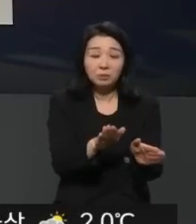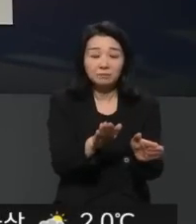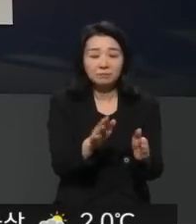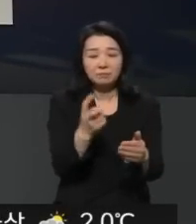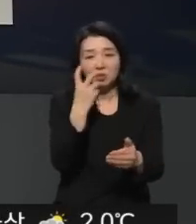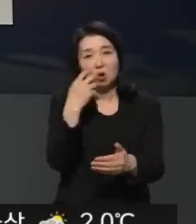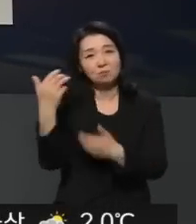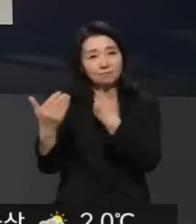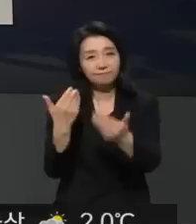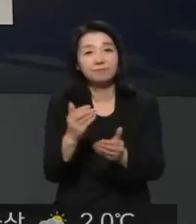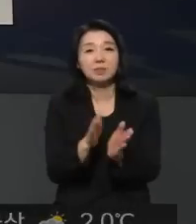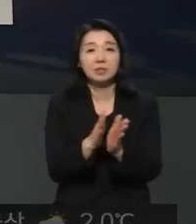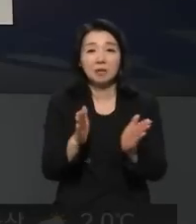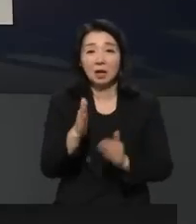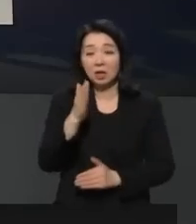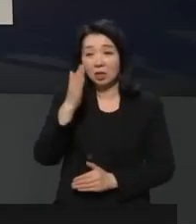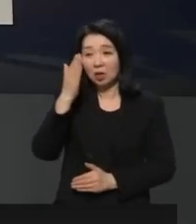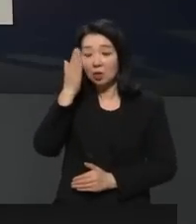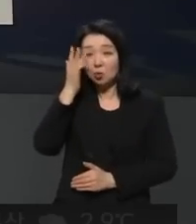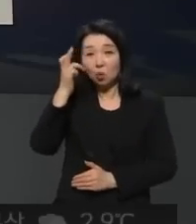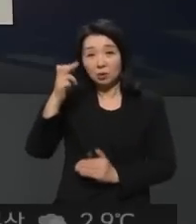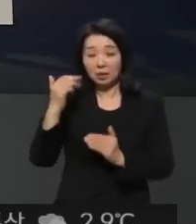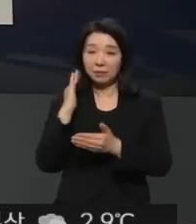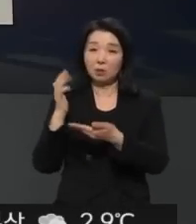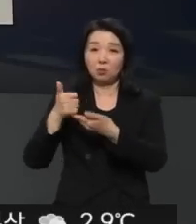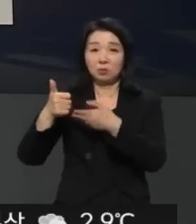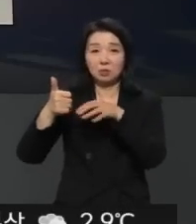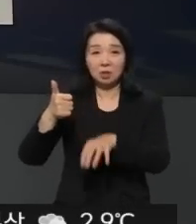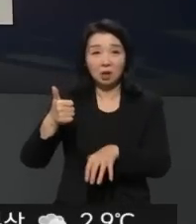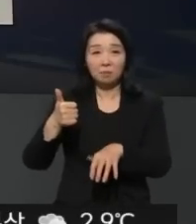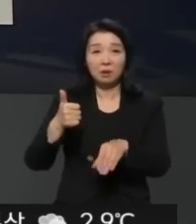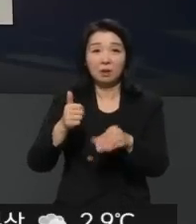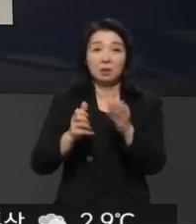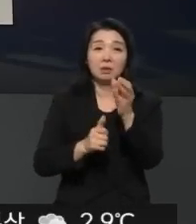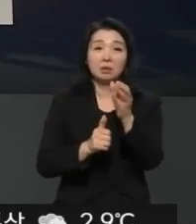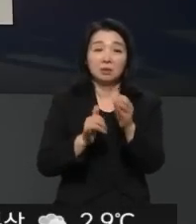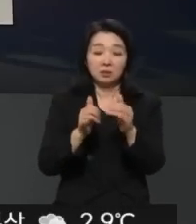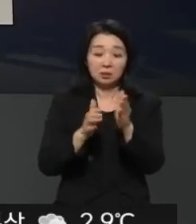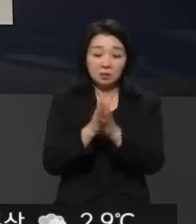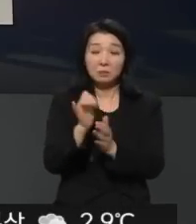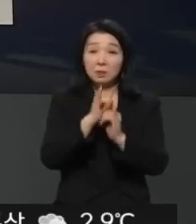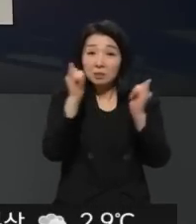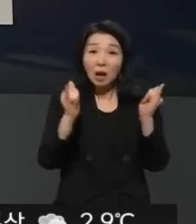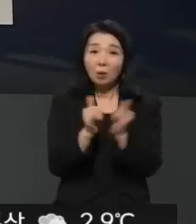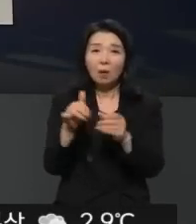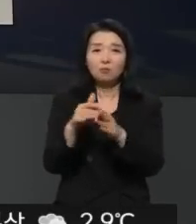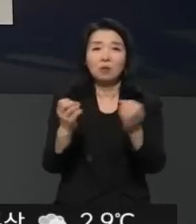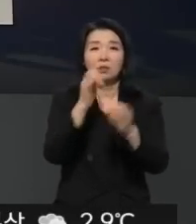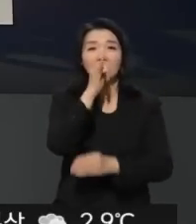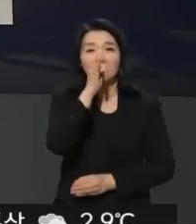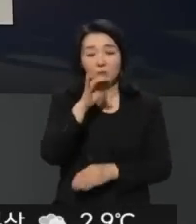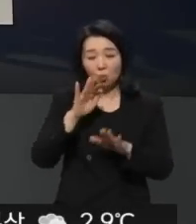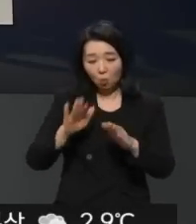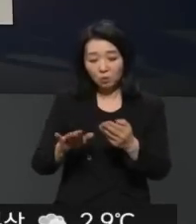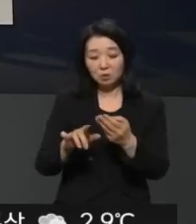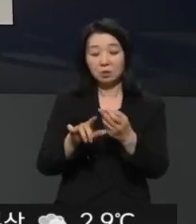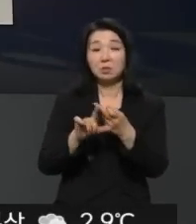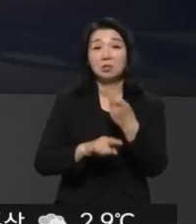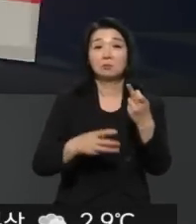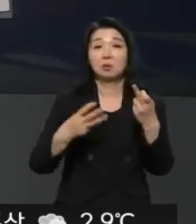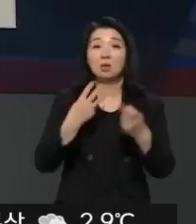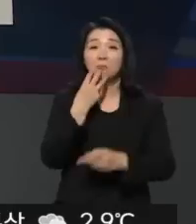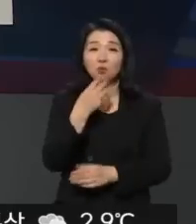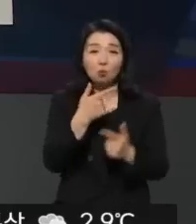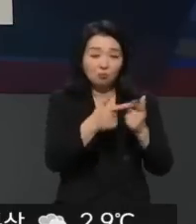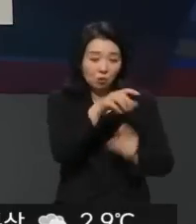여론전에 돌입했습니다. 용산 대통령실 앞에서 시민사회 문화제를 열었고요. 오는 3일 서울과 부산 등지에서 여는